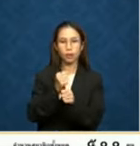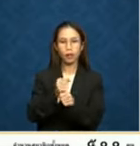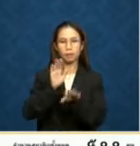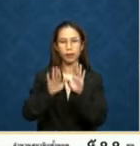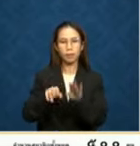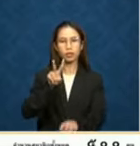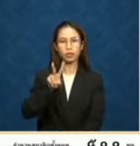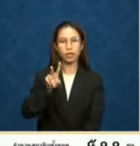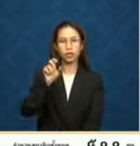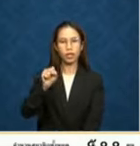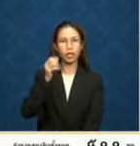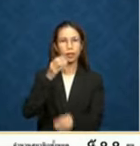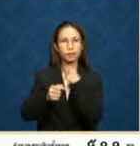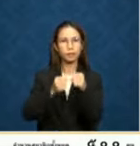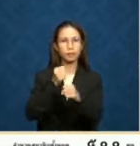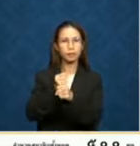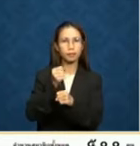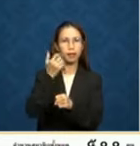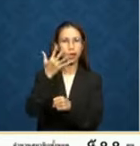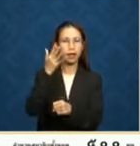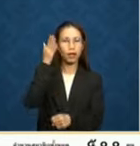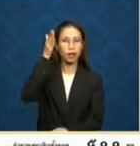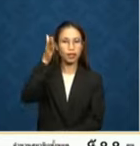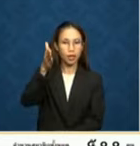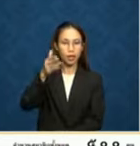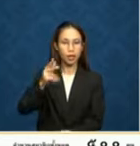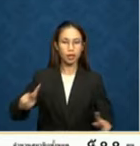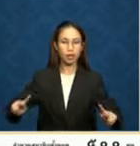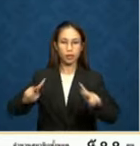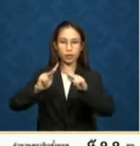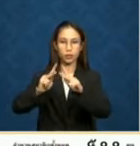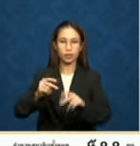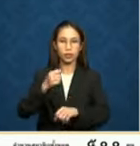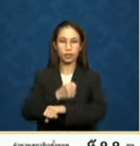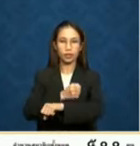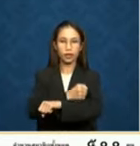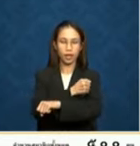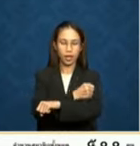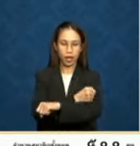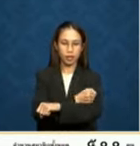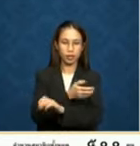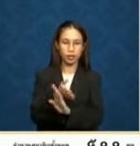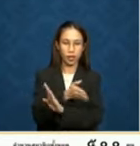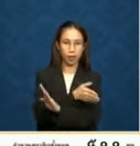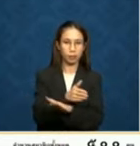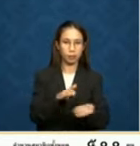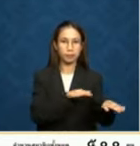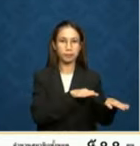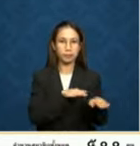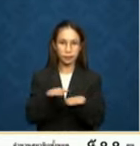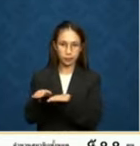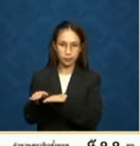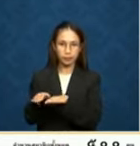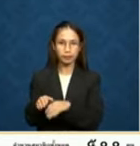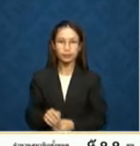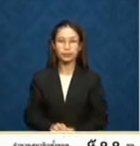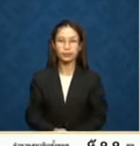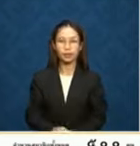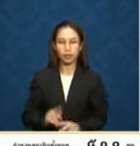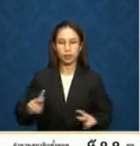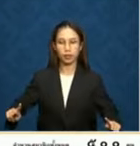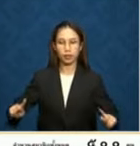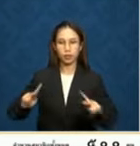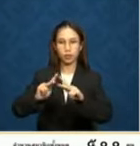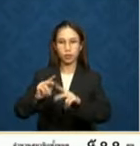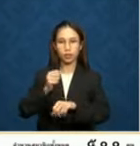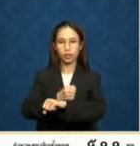000 คนใน 5 ปีกระสวงรายงานเราได้มี การเตียมฮว่ามพร้อมและโดยเฉพาะกระสวงร